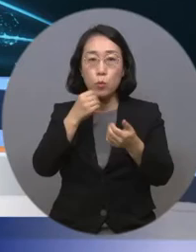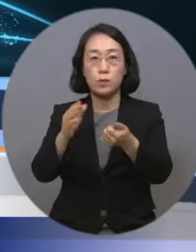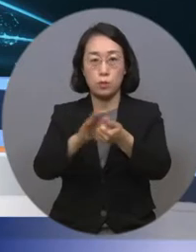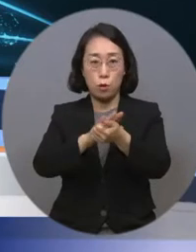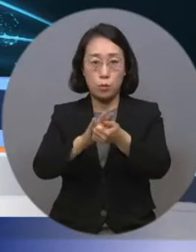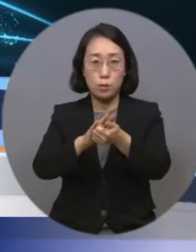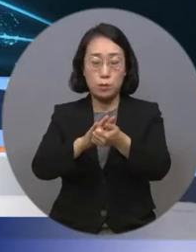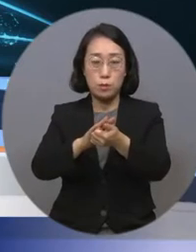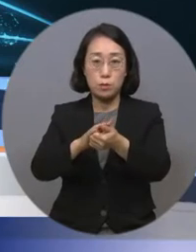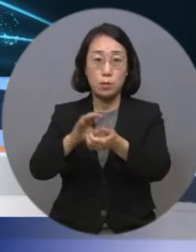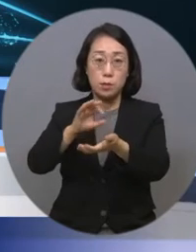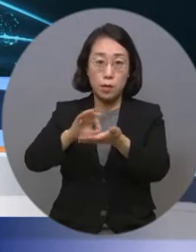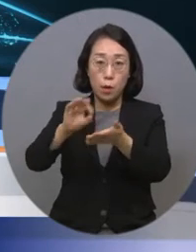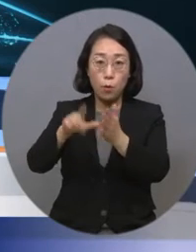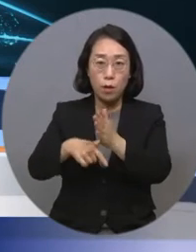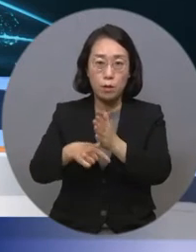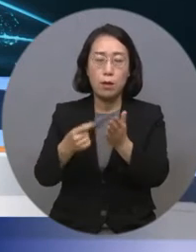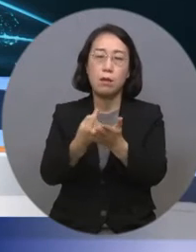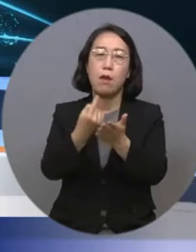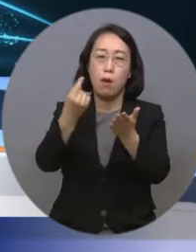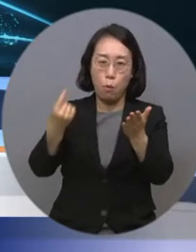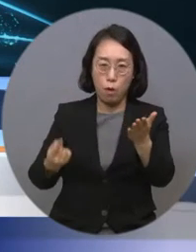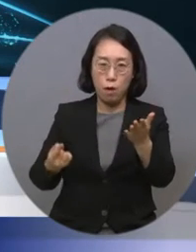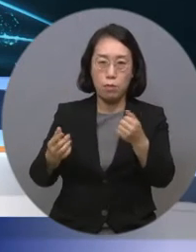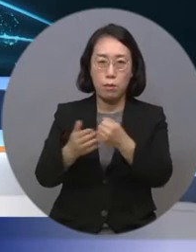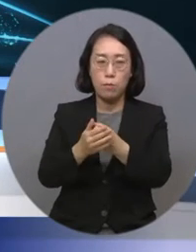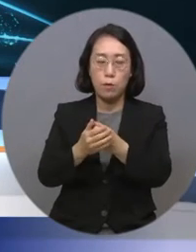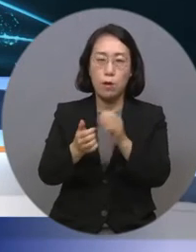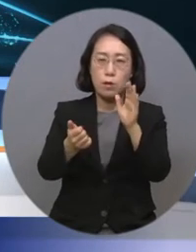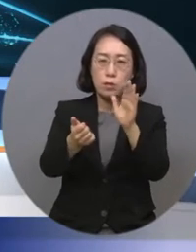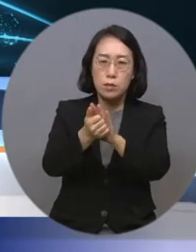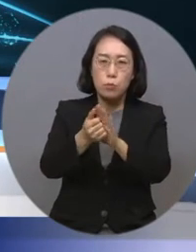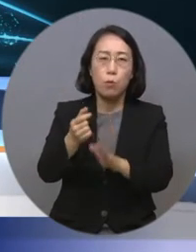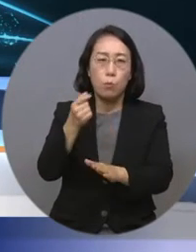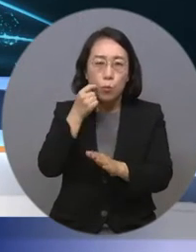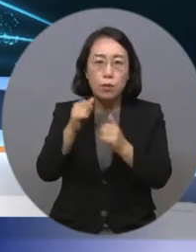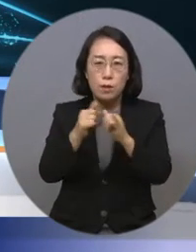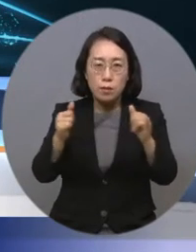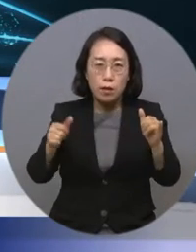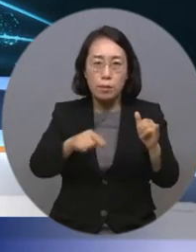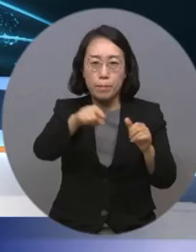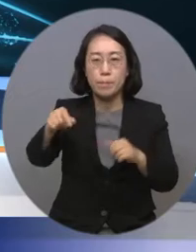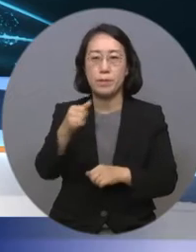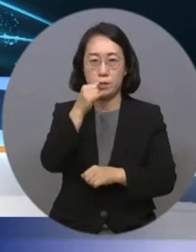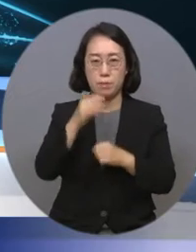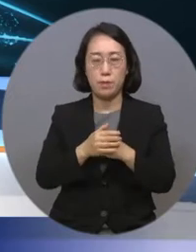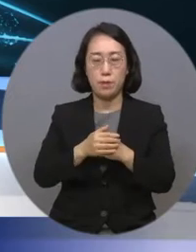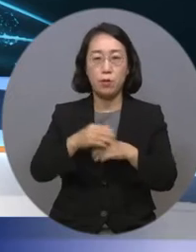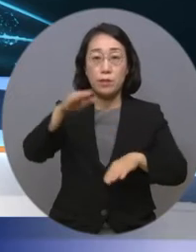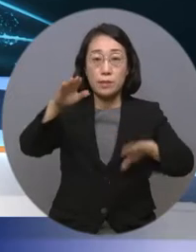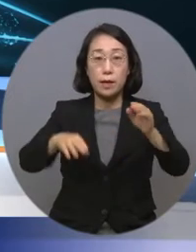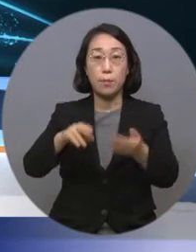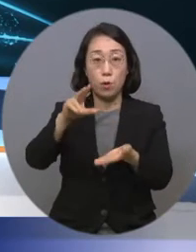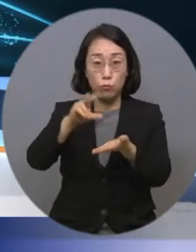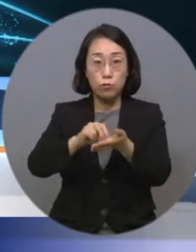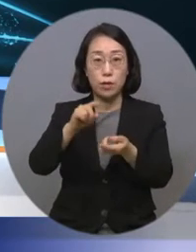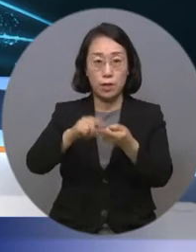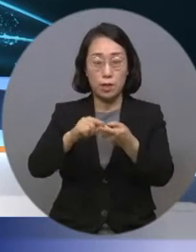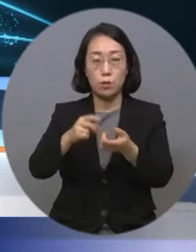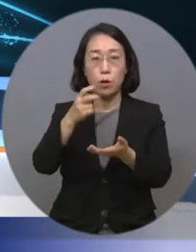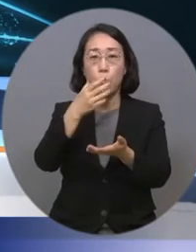이용 에서는 예외로 두고 있어 지원을 받지 못하고 있는데요 이러한 차별에 대해 장애인복지법